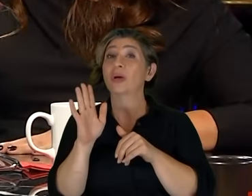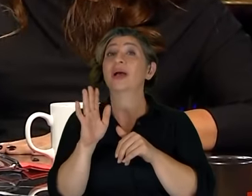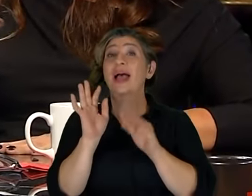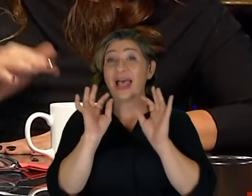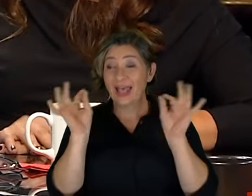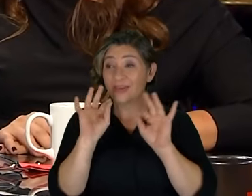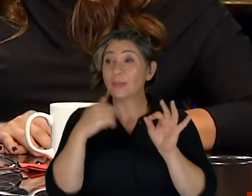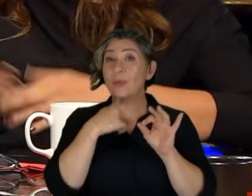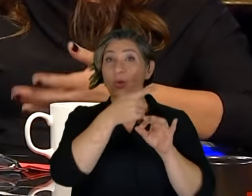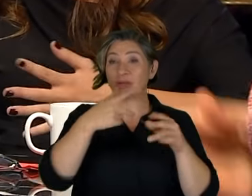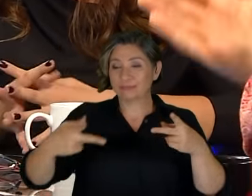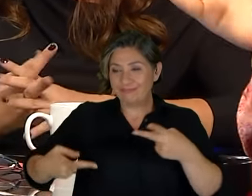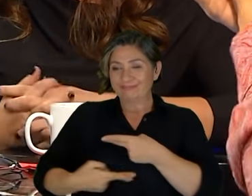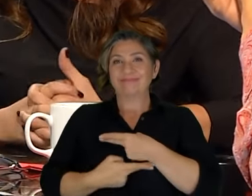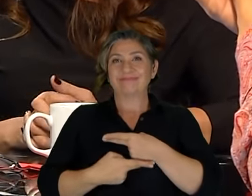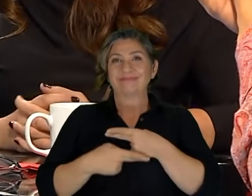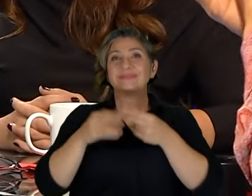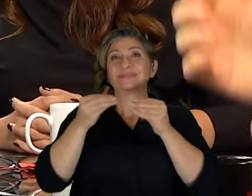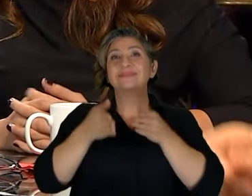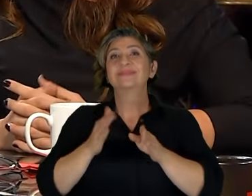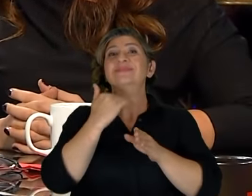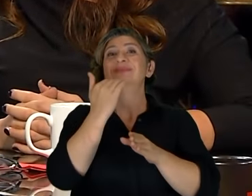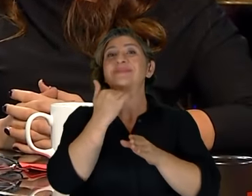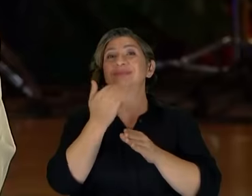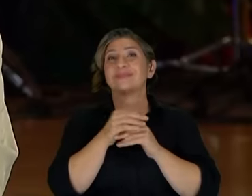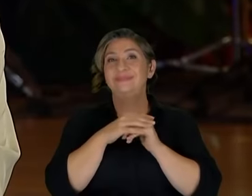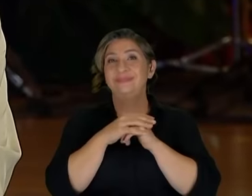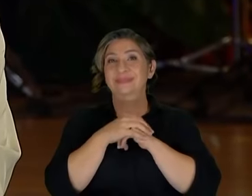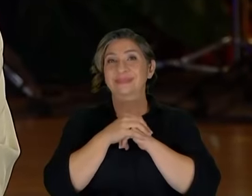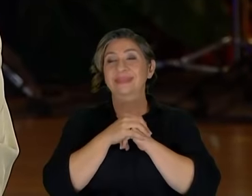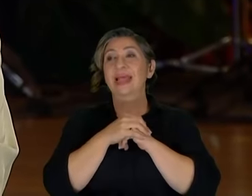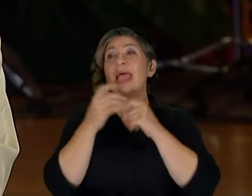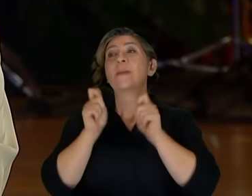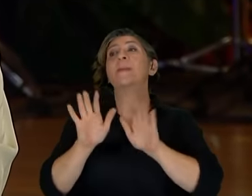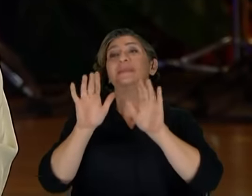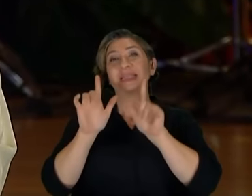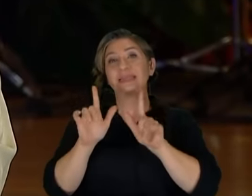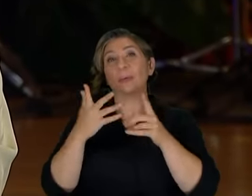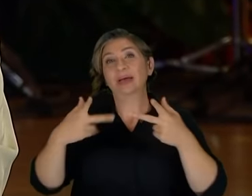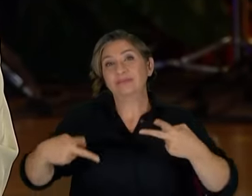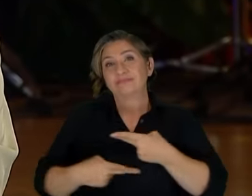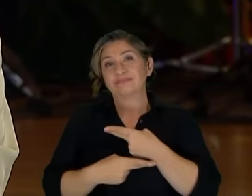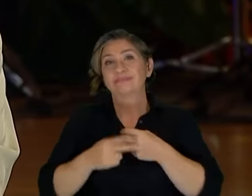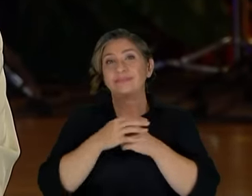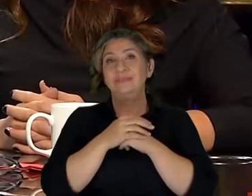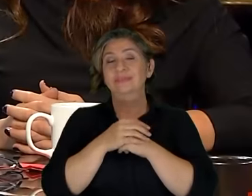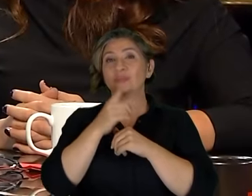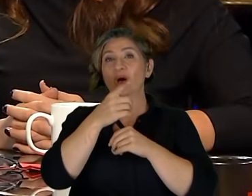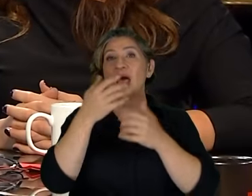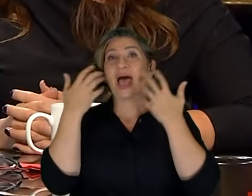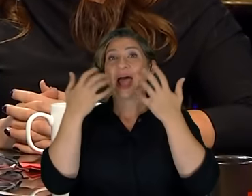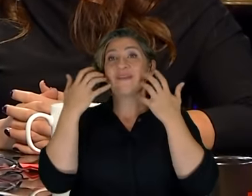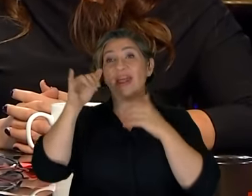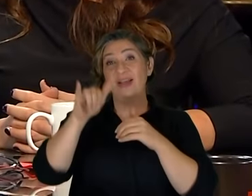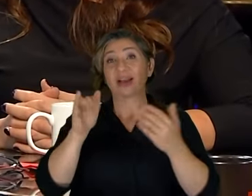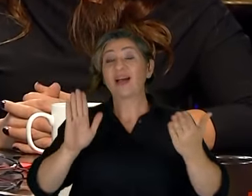evet, çünkü ben onu kısırlaştırdım yani evet. Günah çıkarması, yapmamamız gereken bir şey aslında. Evet ama bu hayvan haklarına